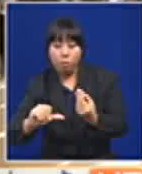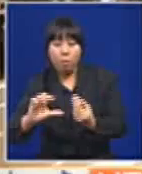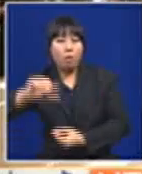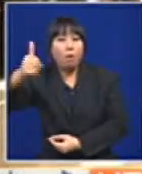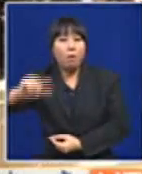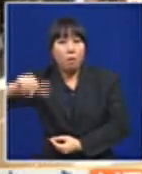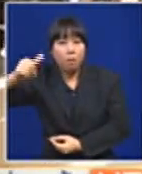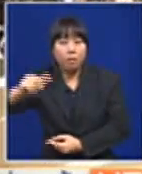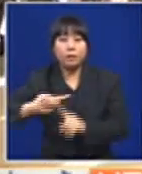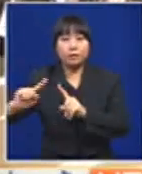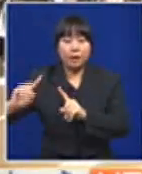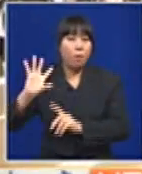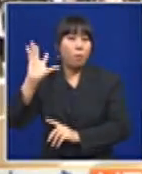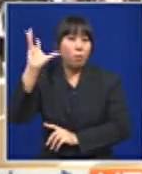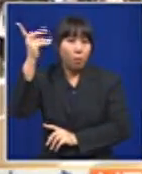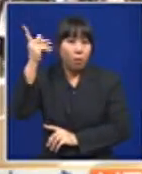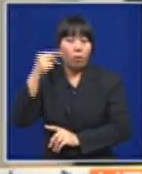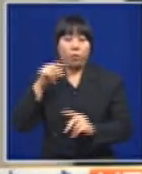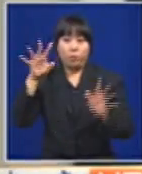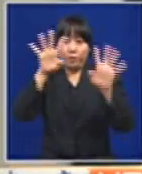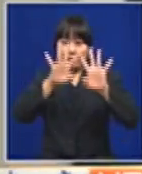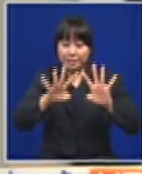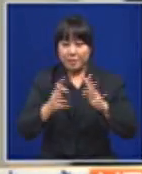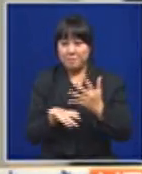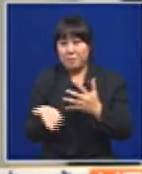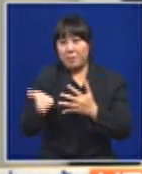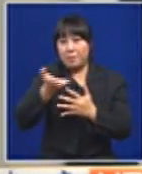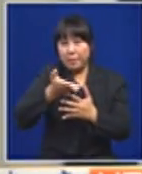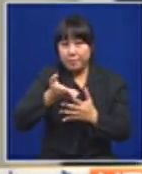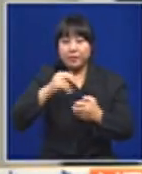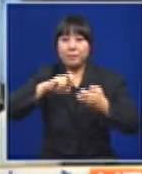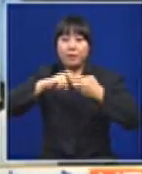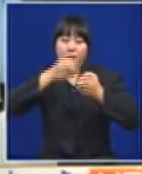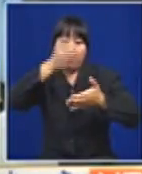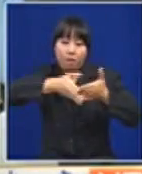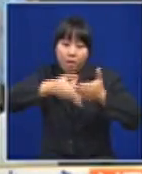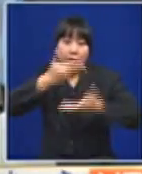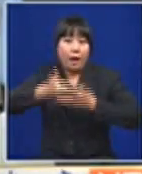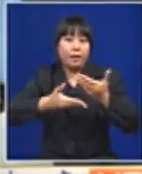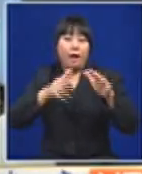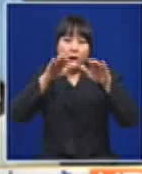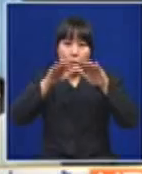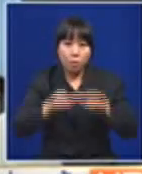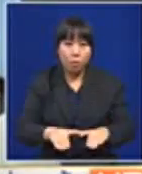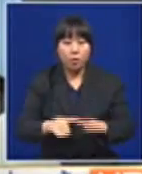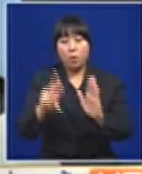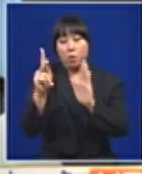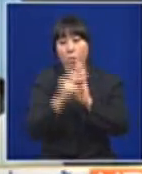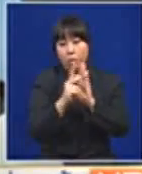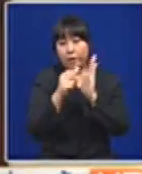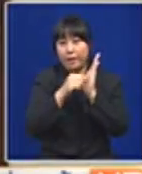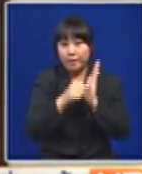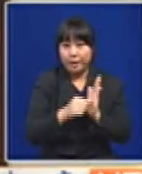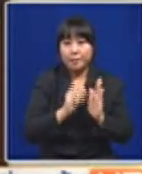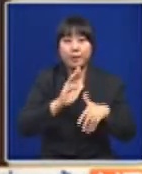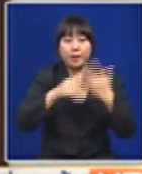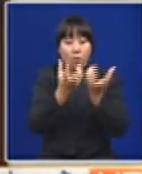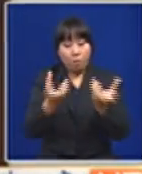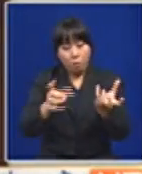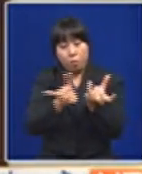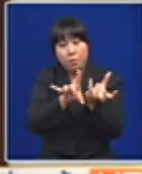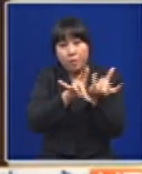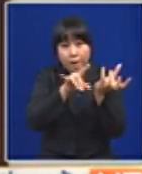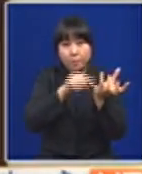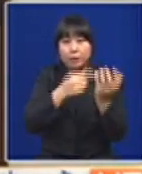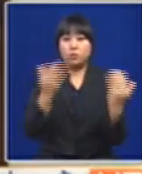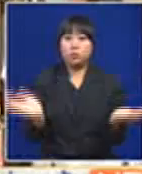กยกระดับขีดความสามารถของอาเซียนเน้นการลดอุปสรรคทางการค้าการปรับกฎระเบียบการพัฒนาคุณภาพสินค้า